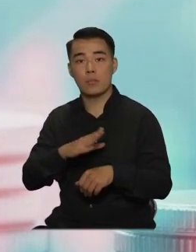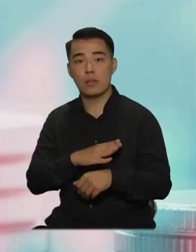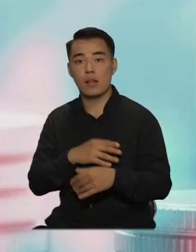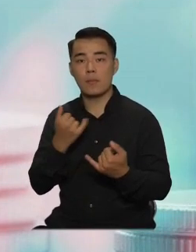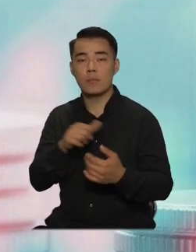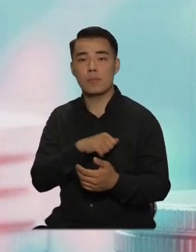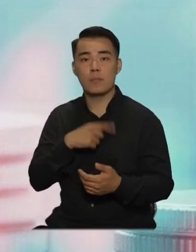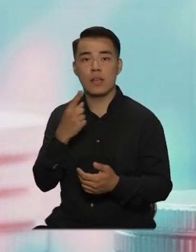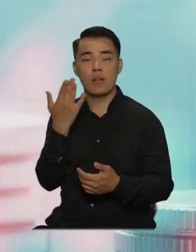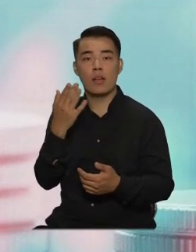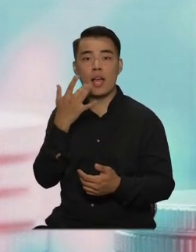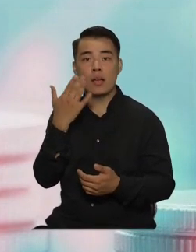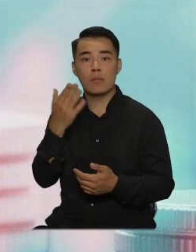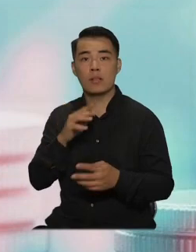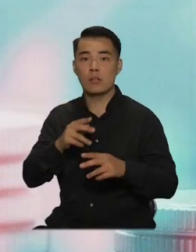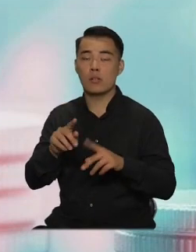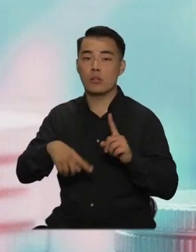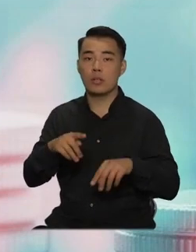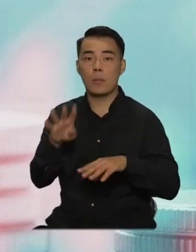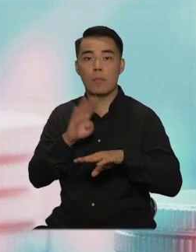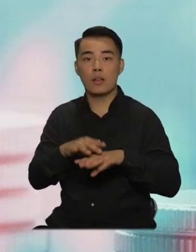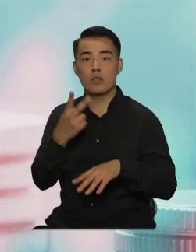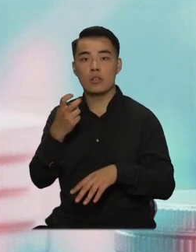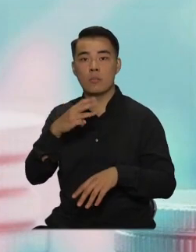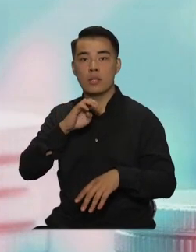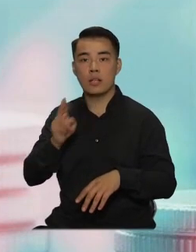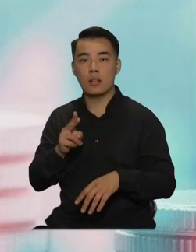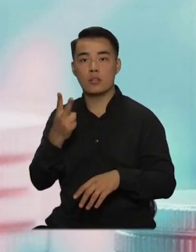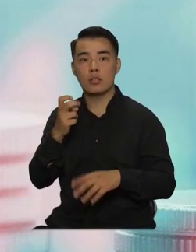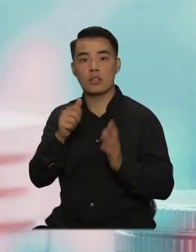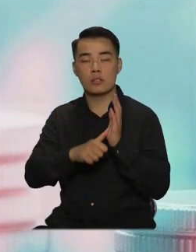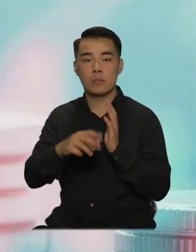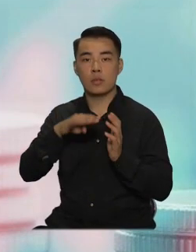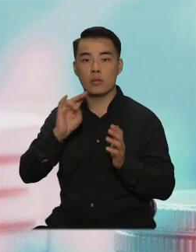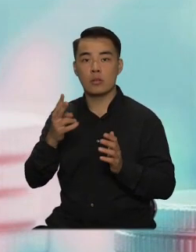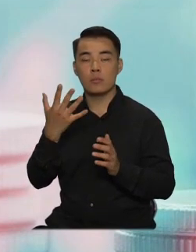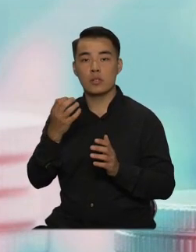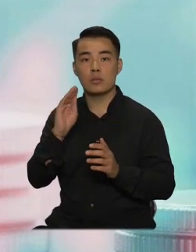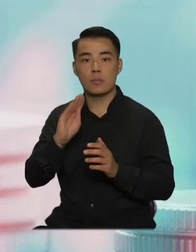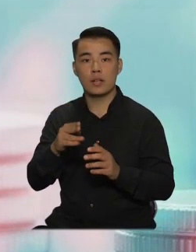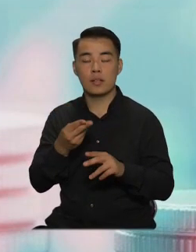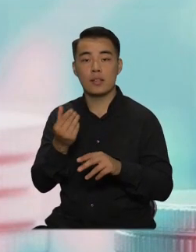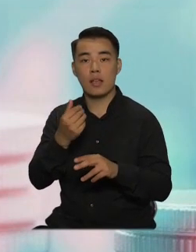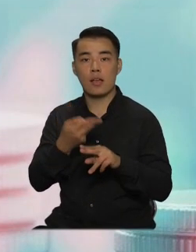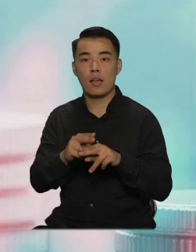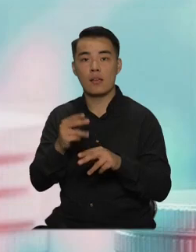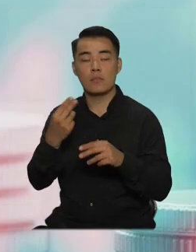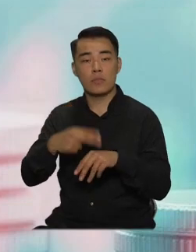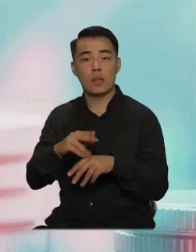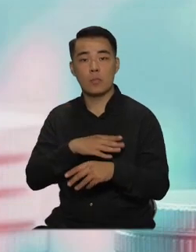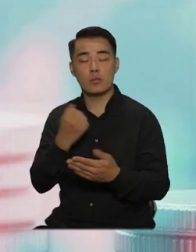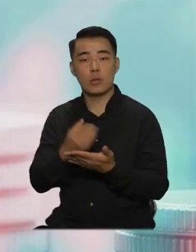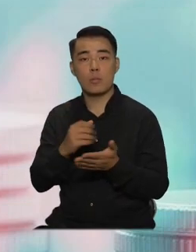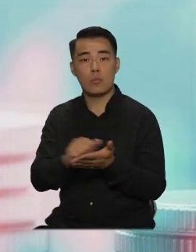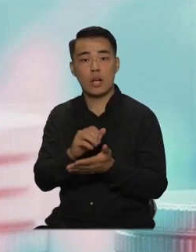Бірінші кезекте ақш тұр. Ұлттық банк бұл елден 200 миллиард 260 миллион 500 мың теңгенің активтерін алған.